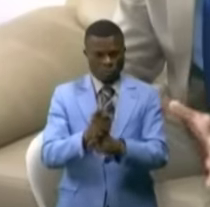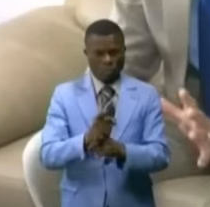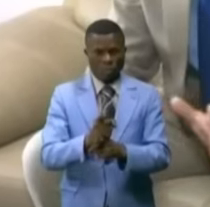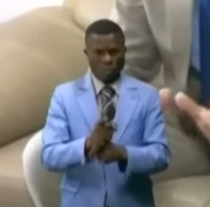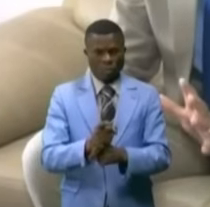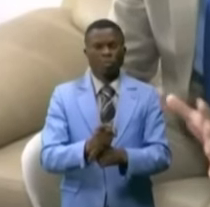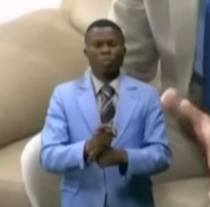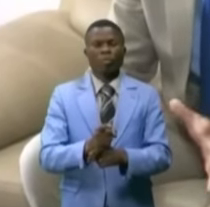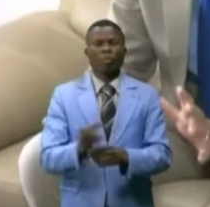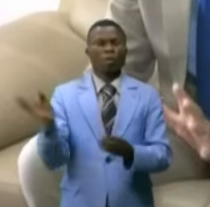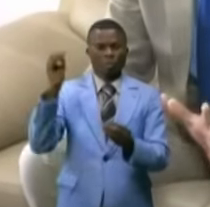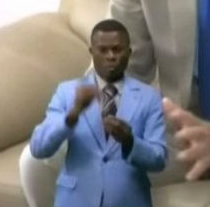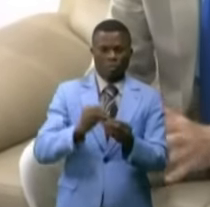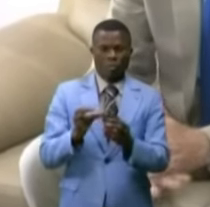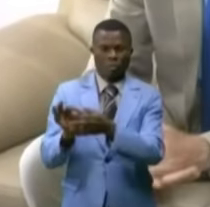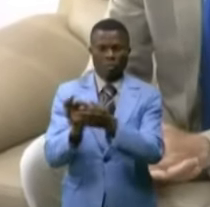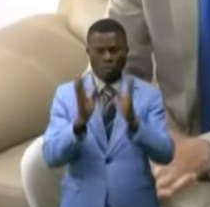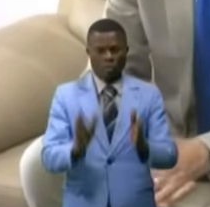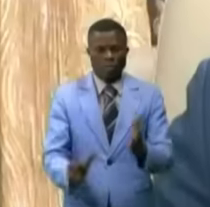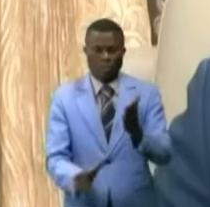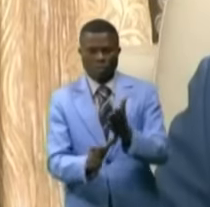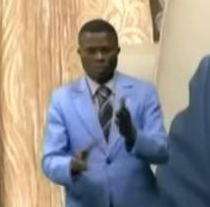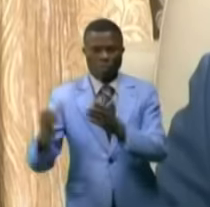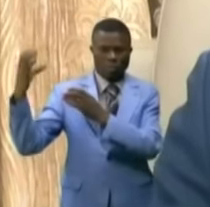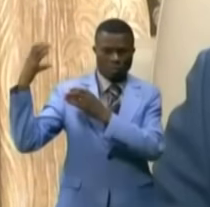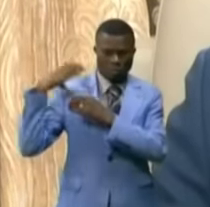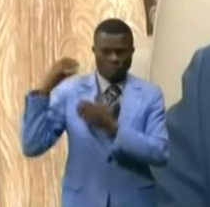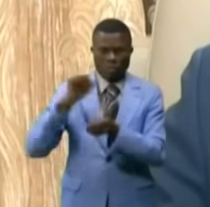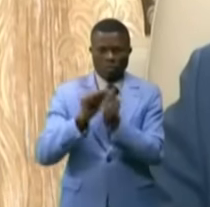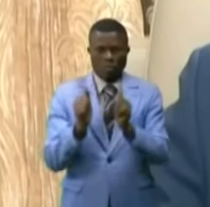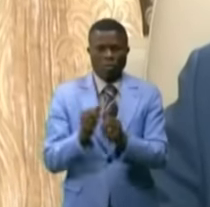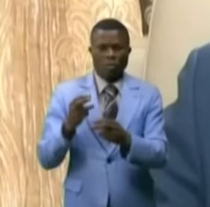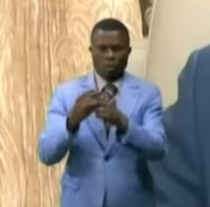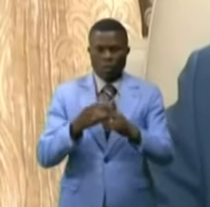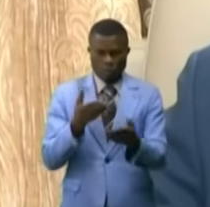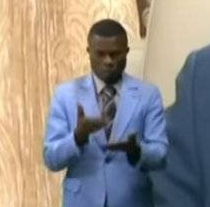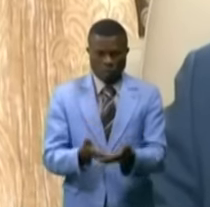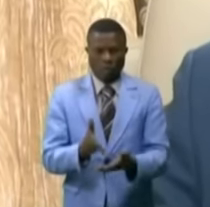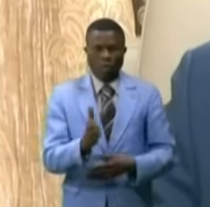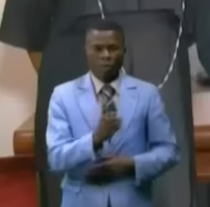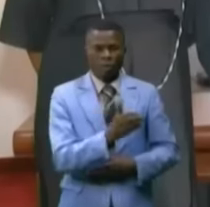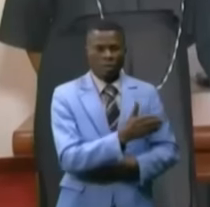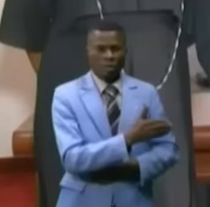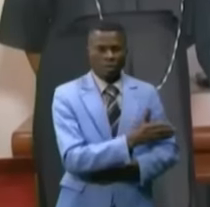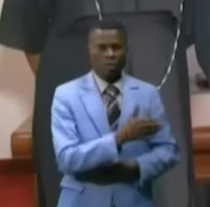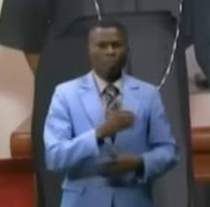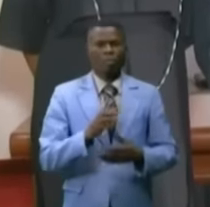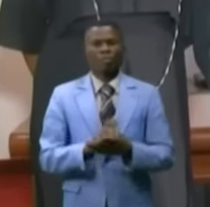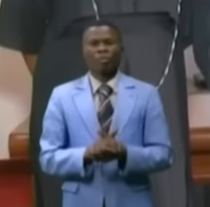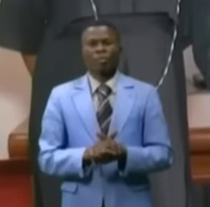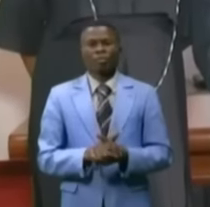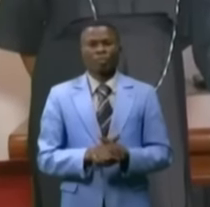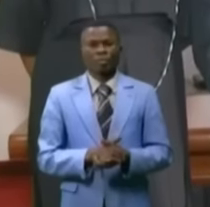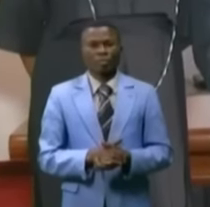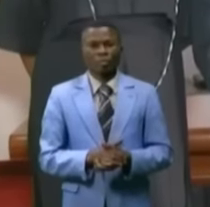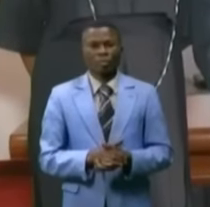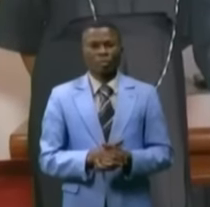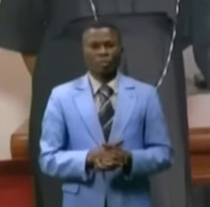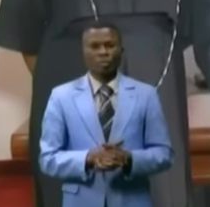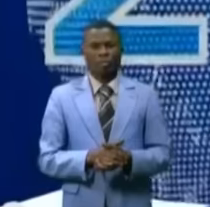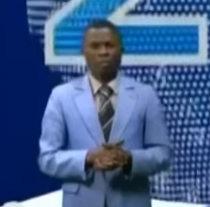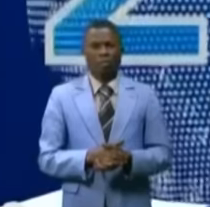a ajouté le coordonnateur adjoint en charge des questions techniques et opérationnelles, le colonel William